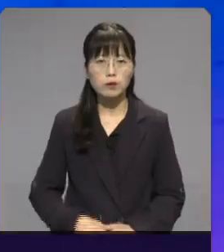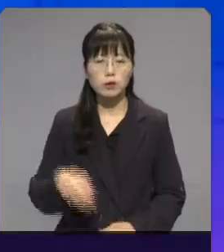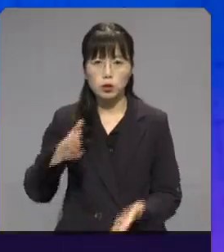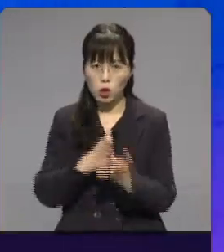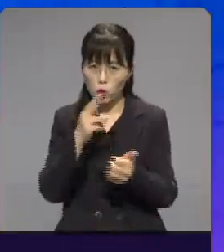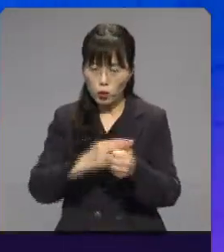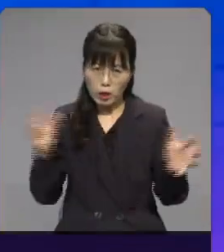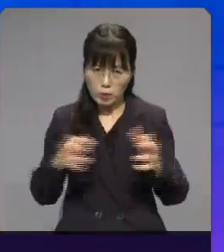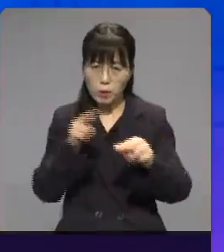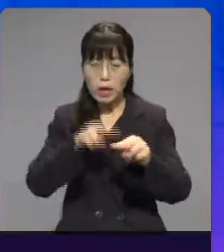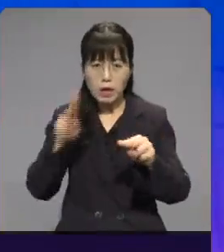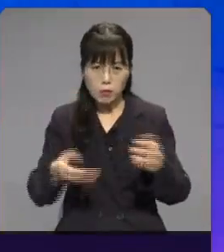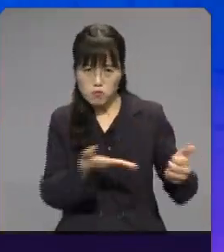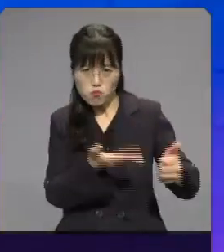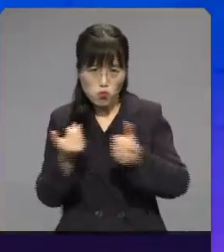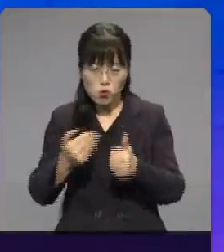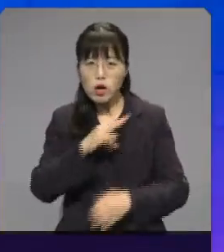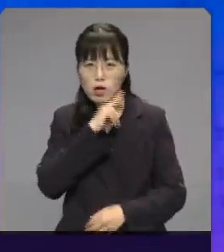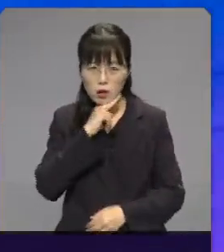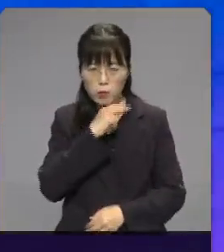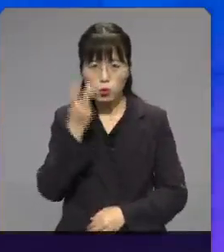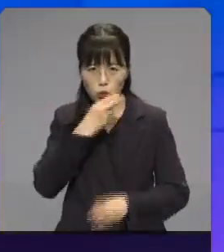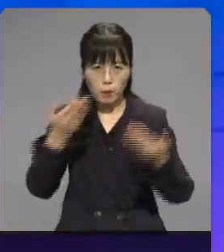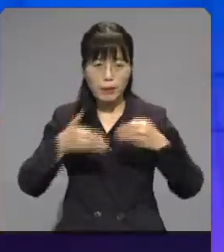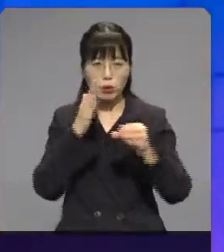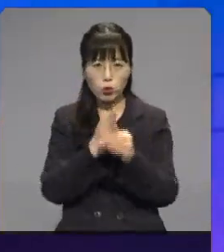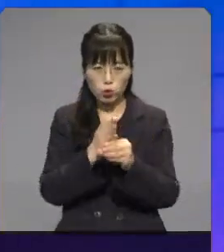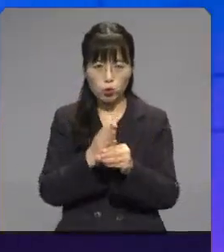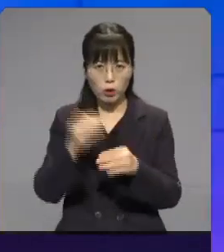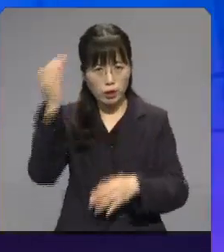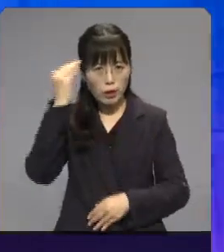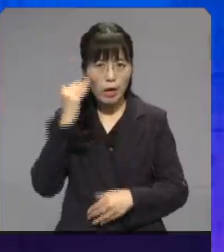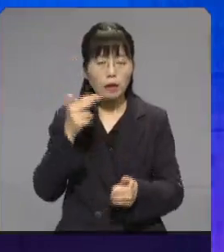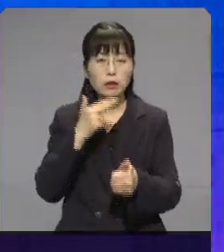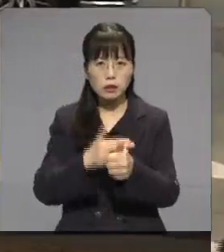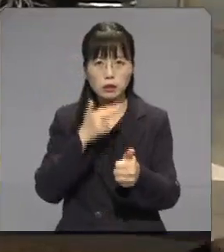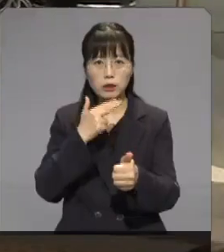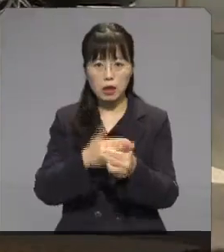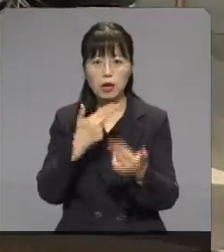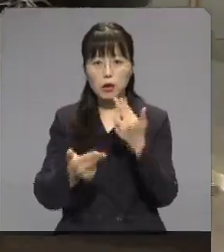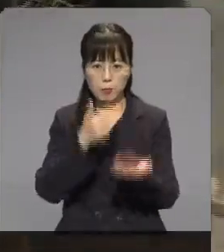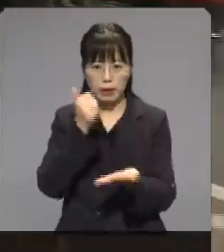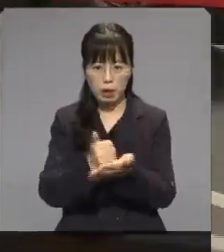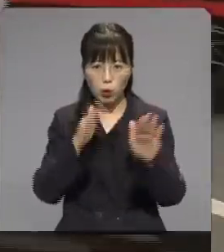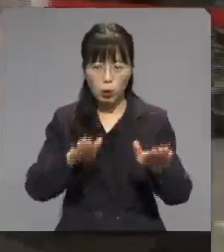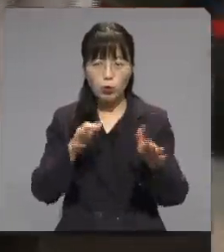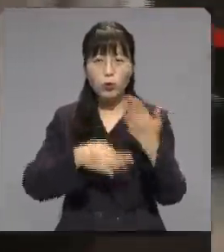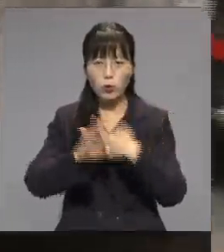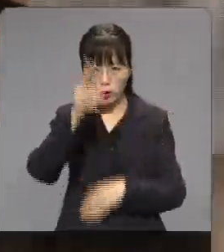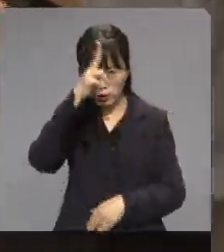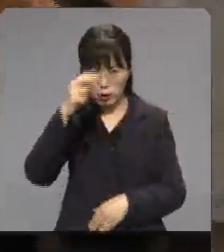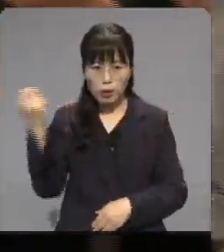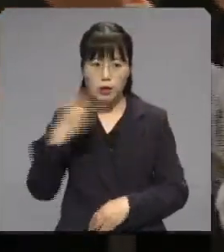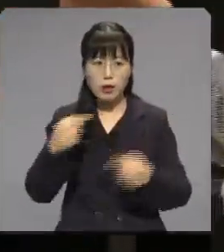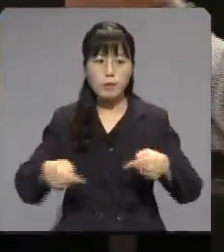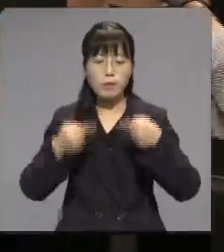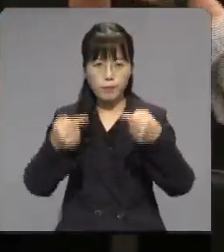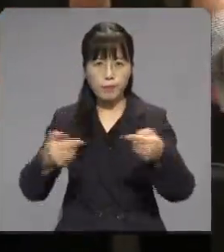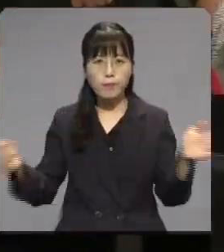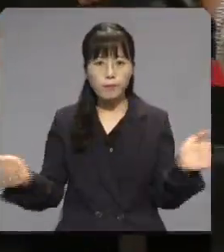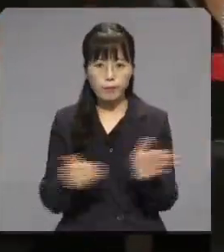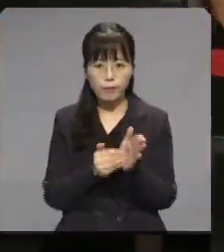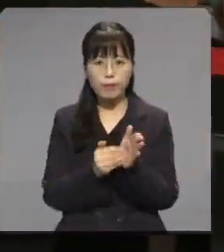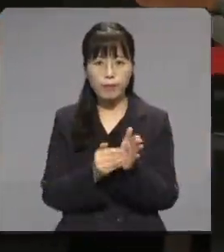전공의들의 집단 사직을 부추긴 혐의로 수사를 받는 임현택 대한의사협회장이 오늘 오전 경찰에 다시